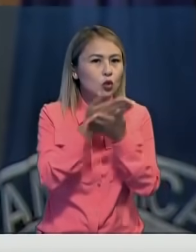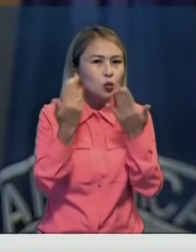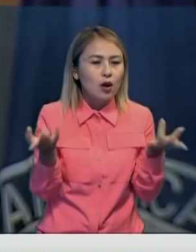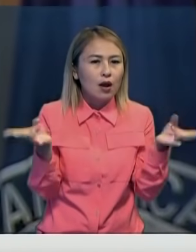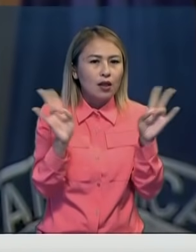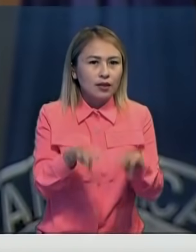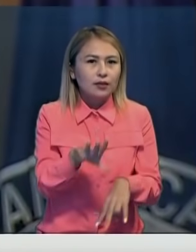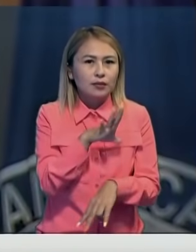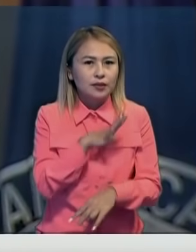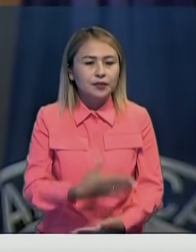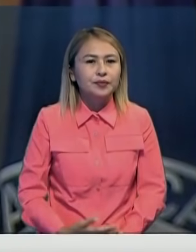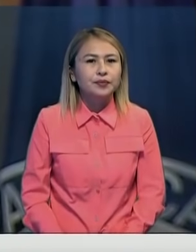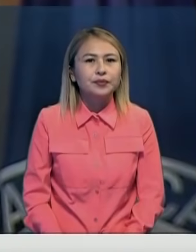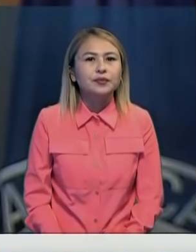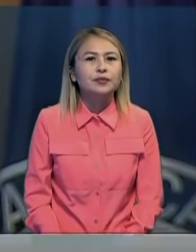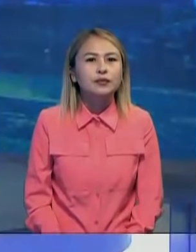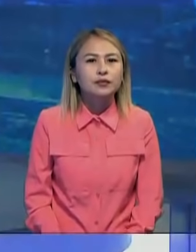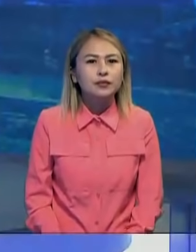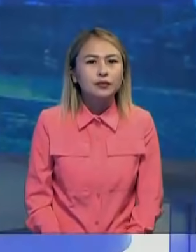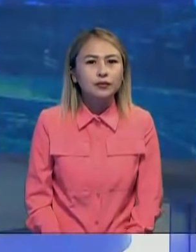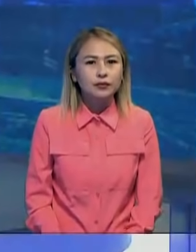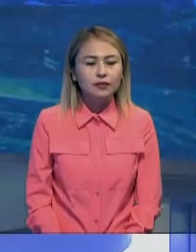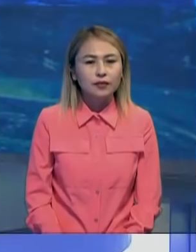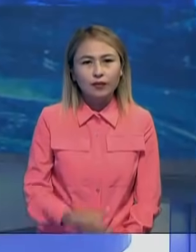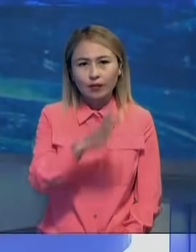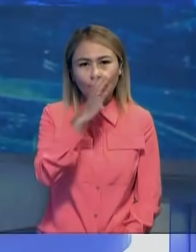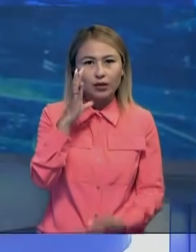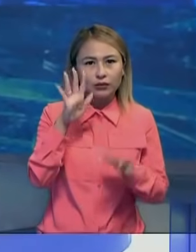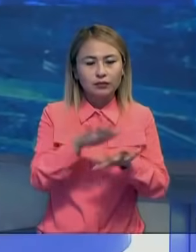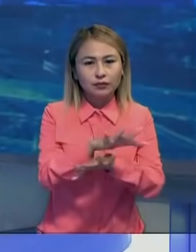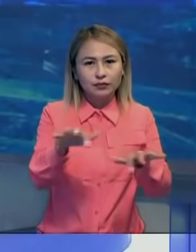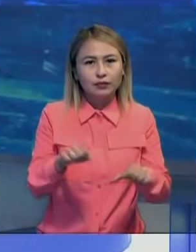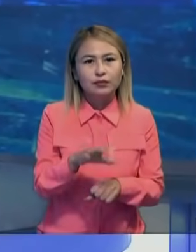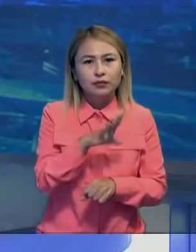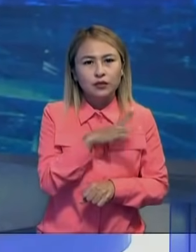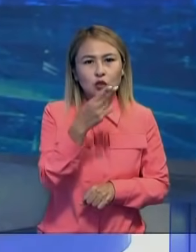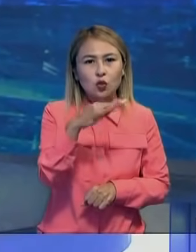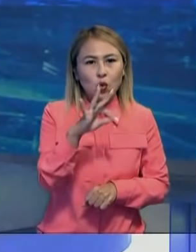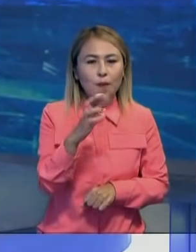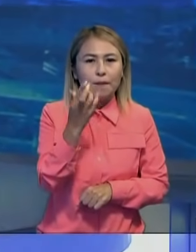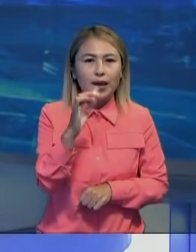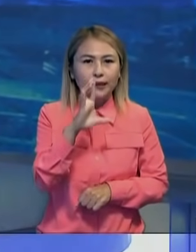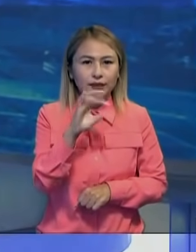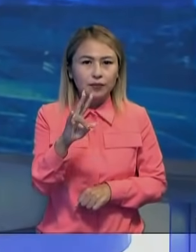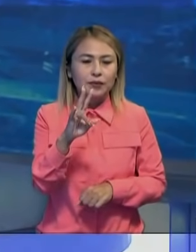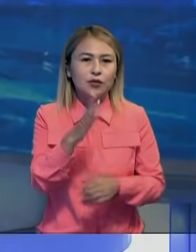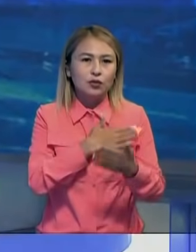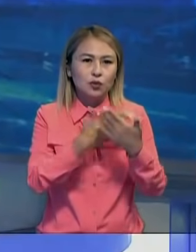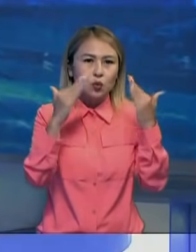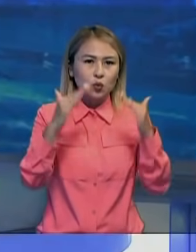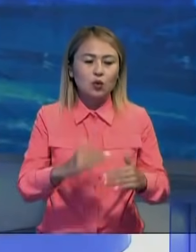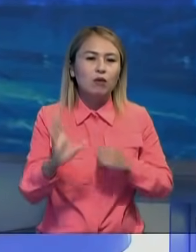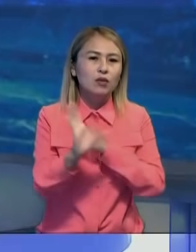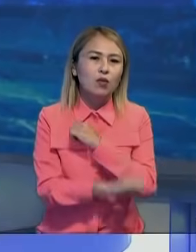Қалдыратынын қалдырдық. Ауғанстандағы билікті басып алған тәліптер Джо Байденнің беделін